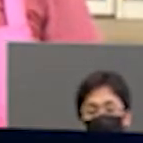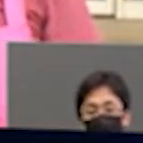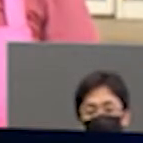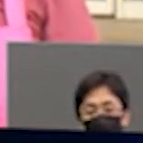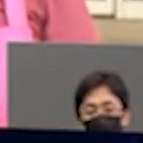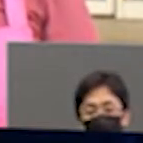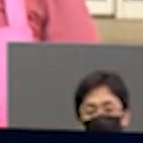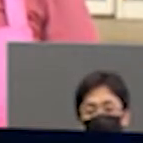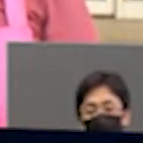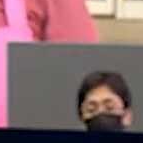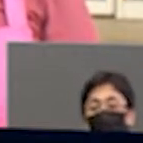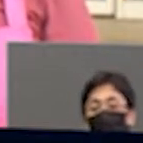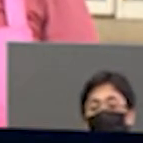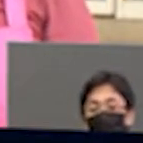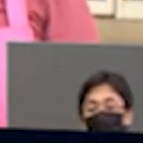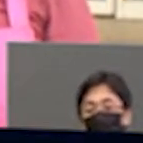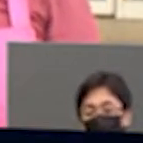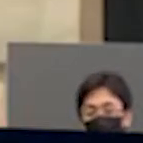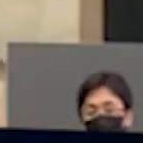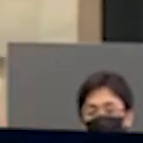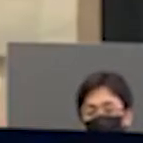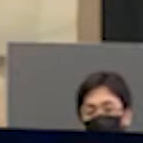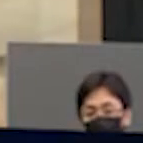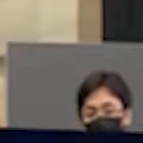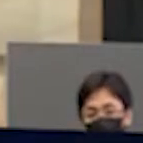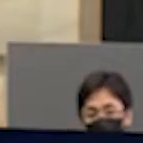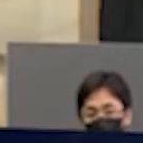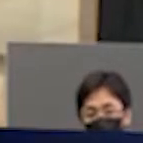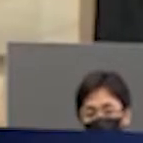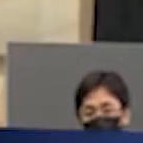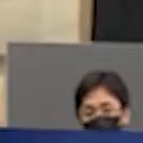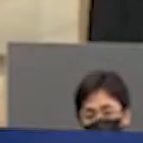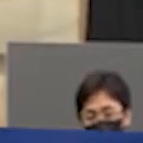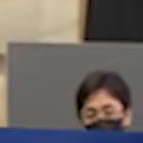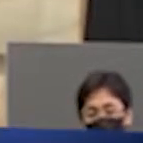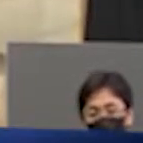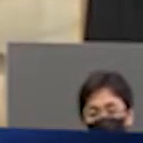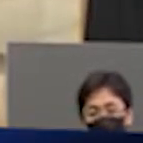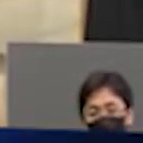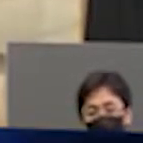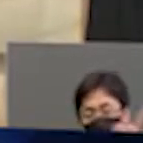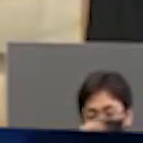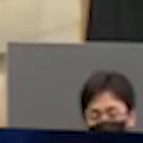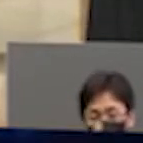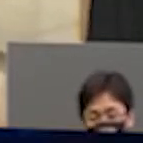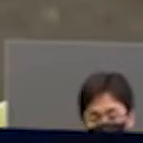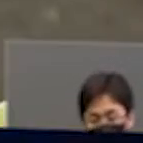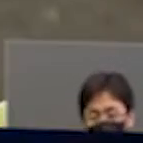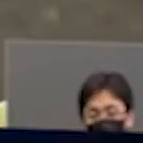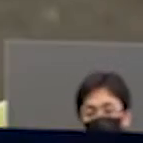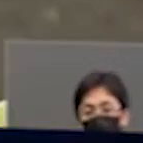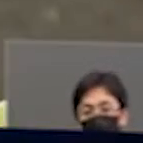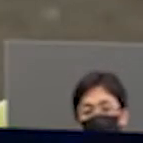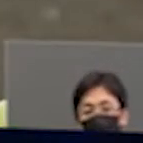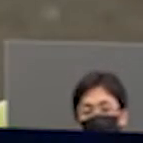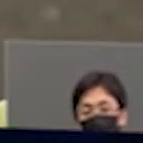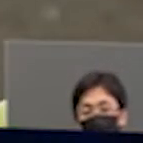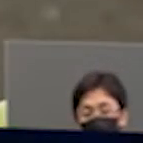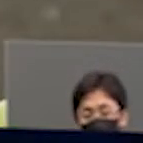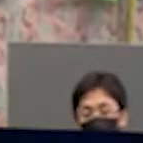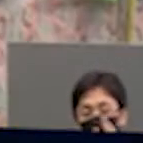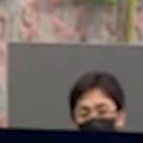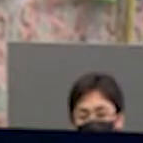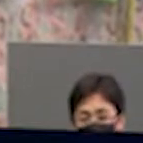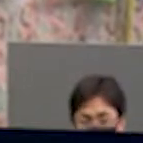เริ่มวันนี้วันแรกและต้องใช้ครั้งแรกก่อนวันที่ 14กันยายนนะ